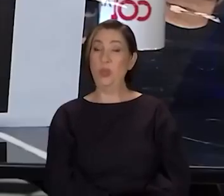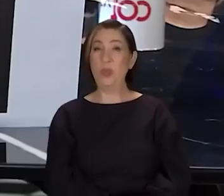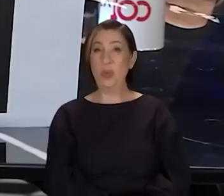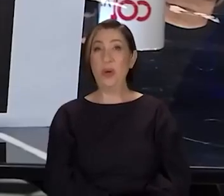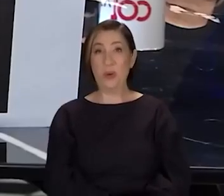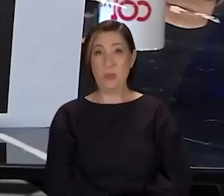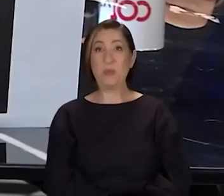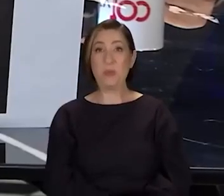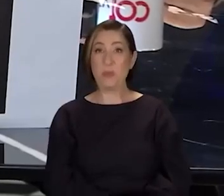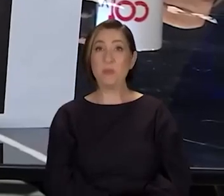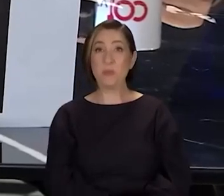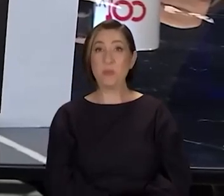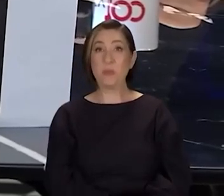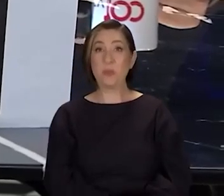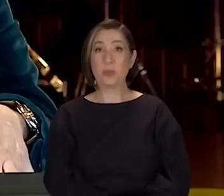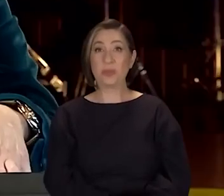Evet.